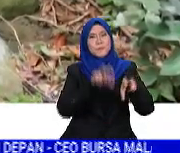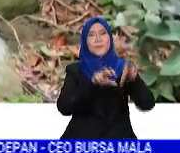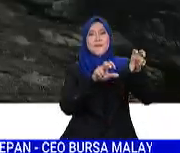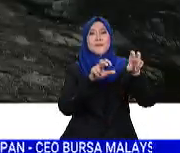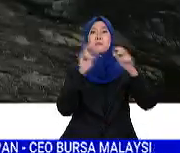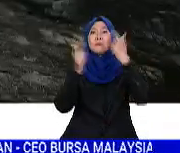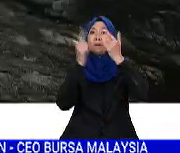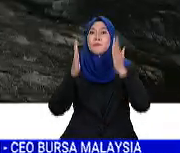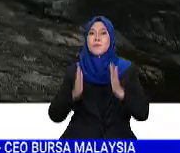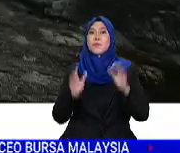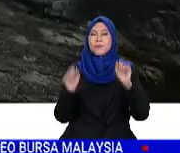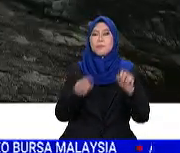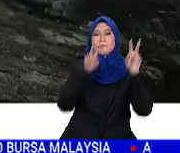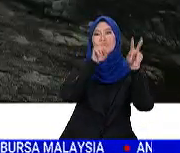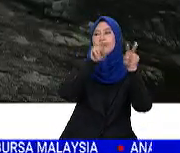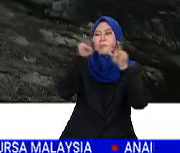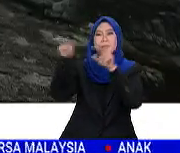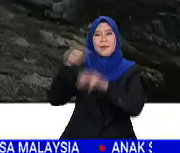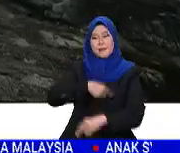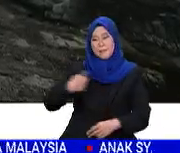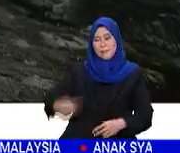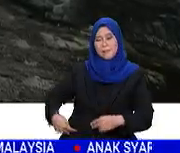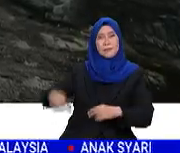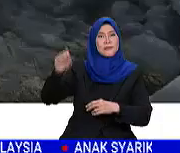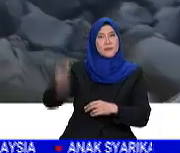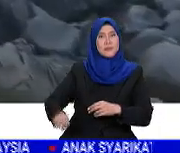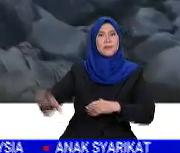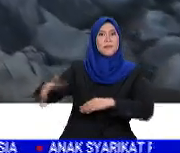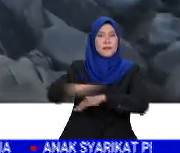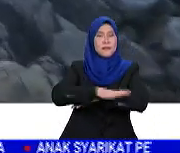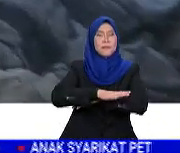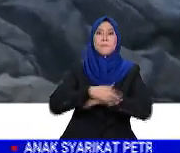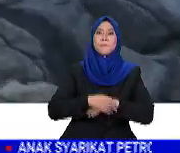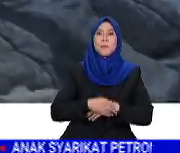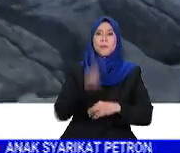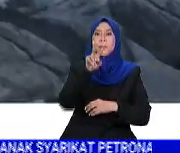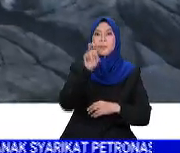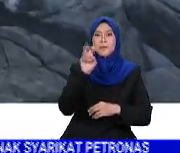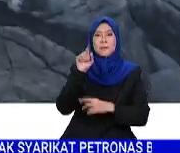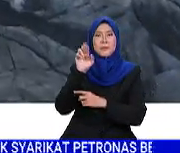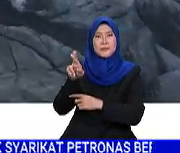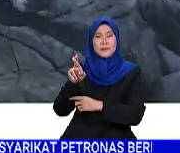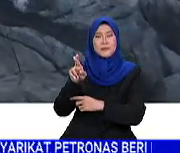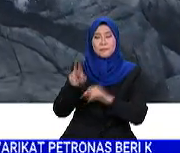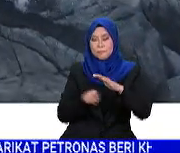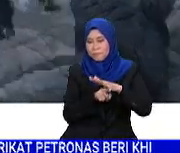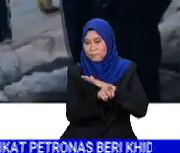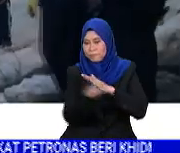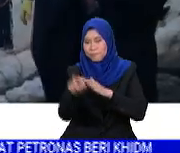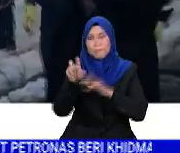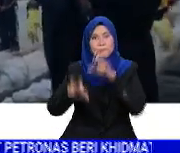berpeluang menikmati panorama indah Laut China Selatan. Ia melibatkan perjalanan sejauh 200 meter